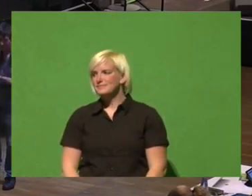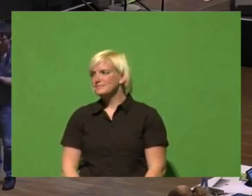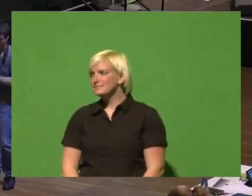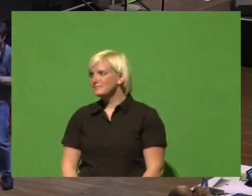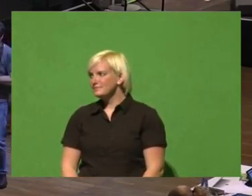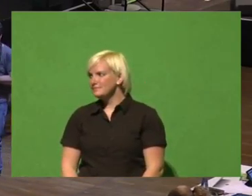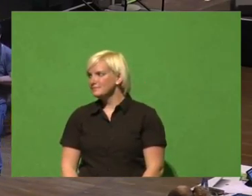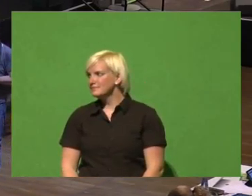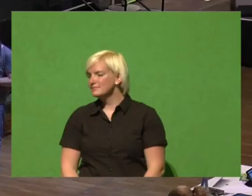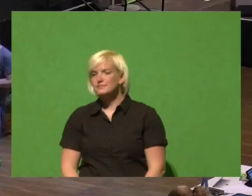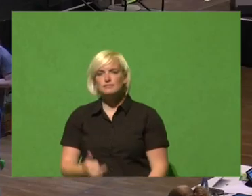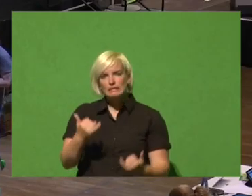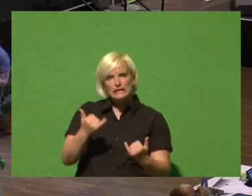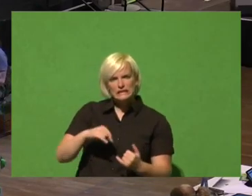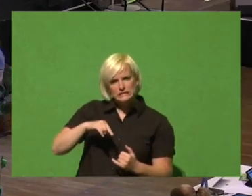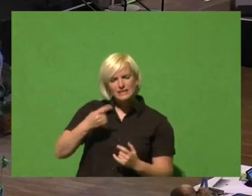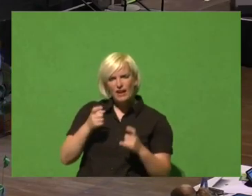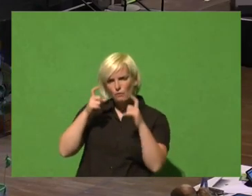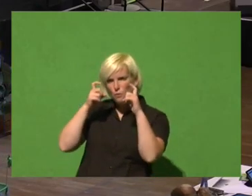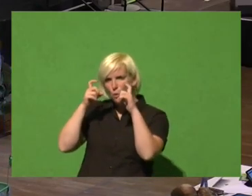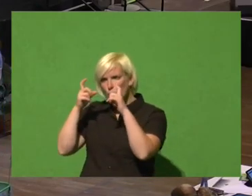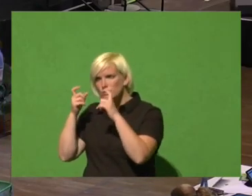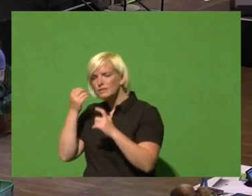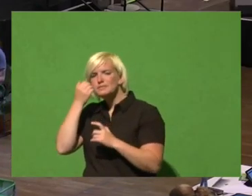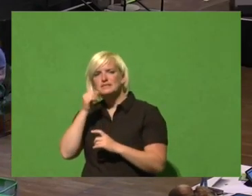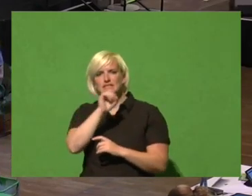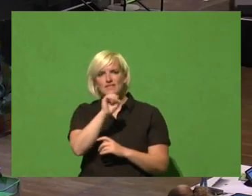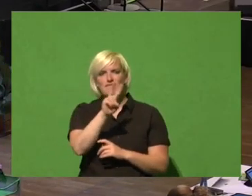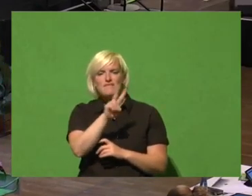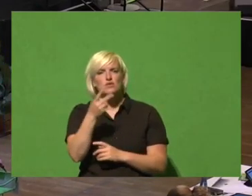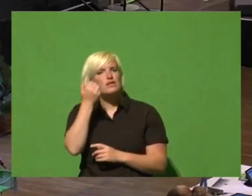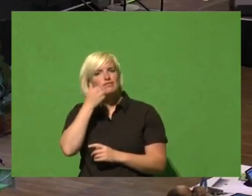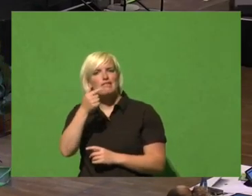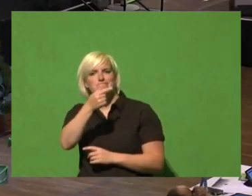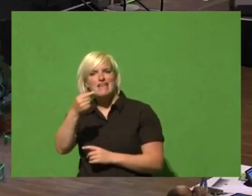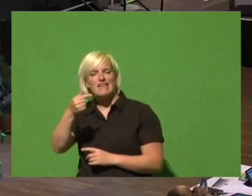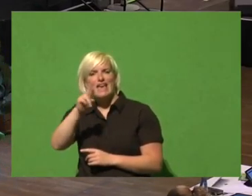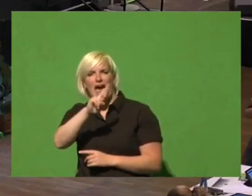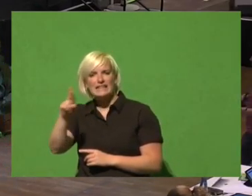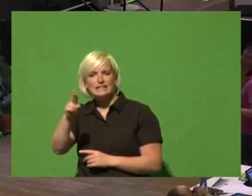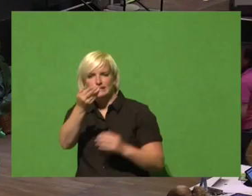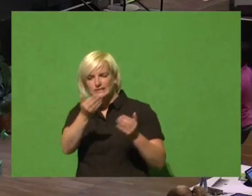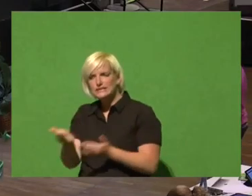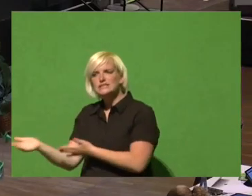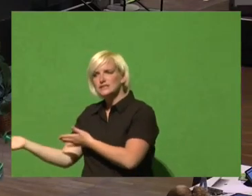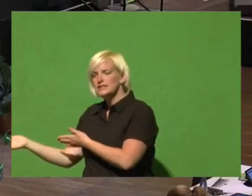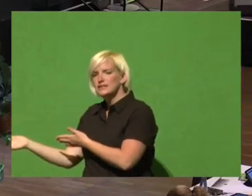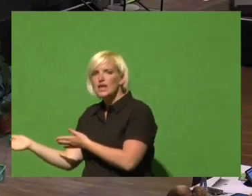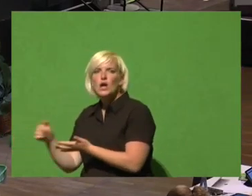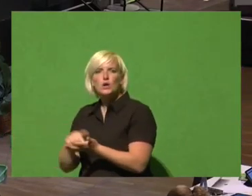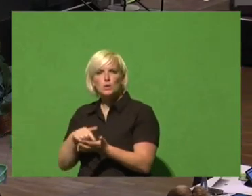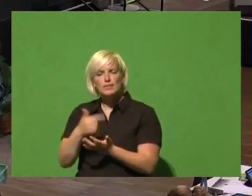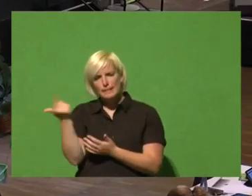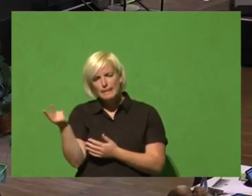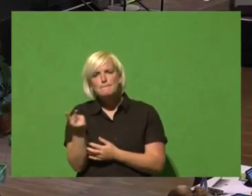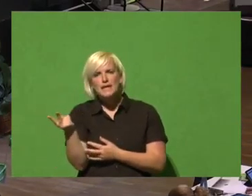Während wir jetzt noch ein Foto hier unten machen, darf ich schon mal Sven Giegold und Terry Reintke ans Redepult bitten, weil die beiden werden noch